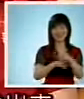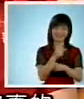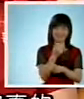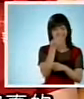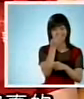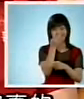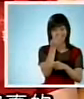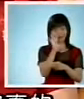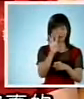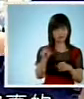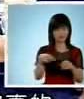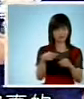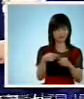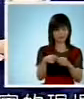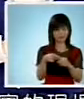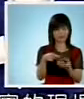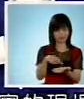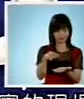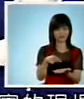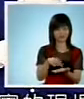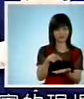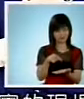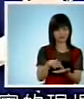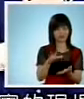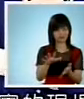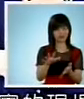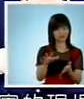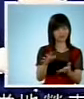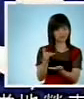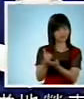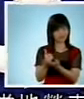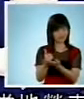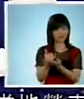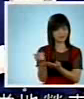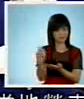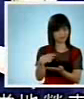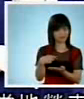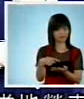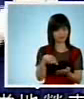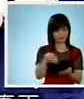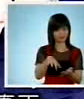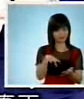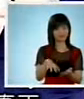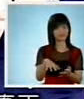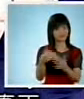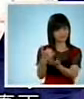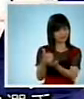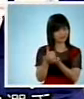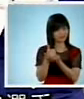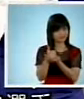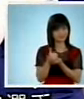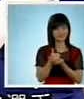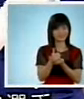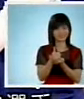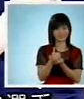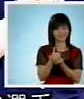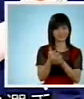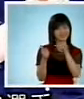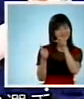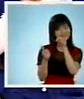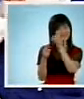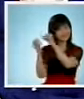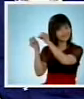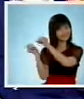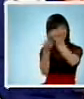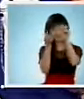出来， 啊，不容易。 不过这一次哦，真的，我们也今天啊，来宾的现场，我们也非常非常荣幸能够请到真正哦，我们羽球的选